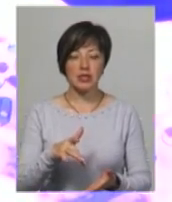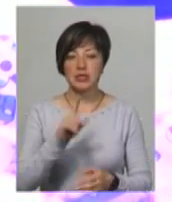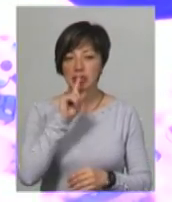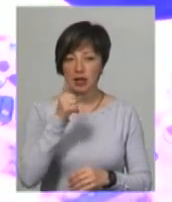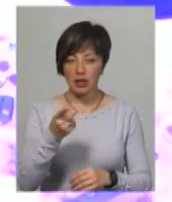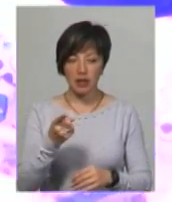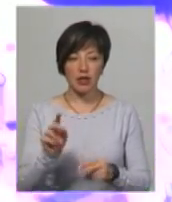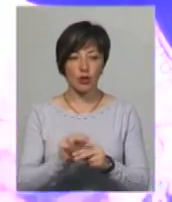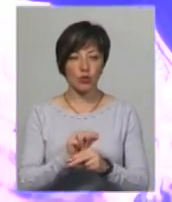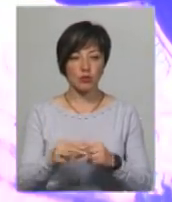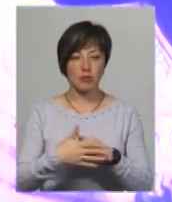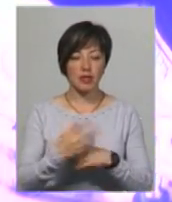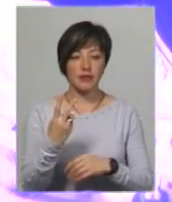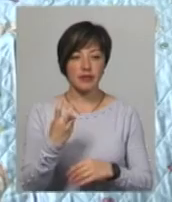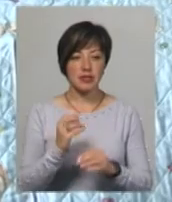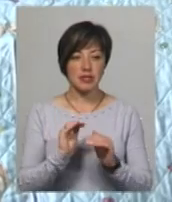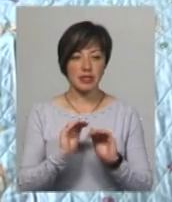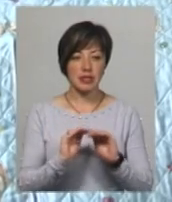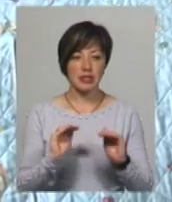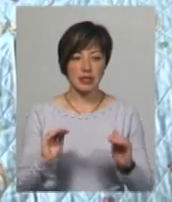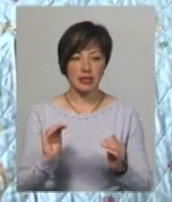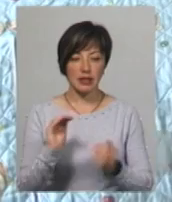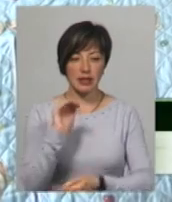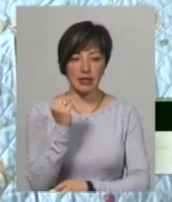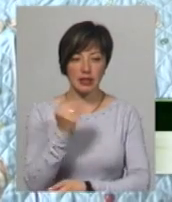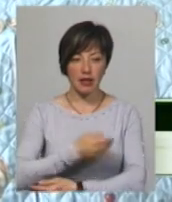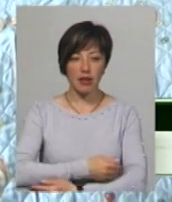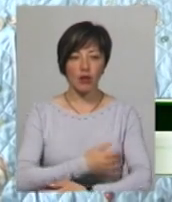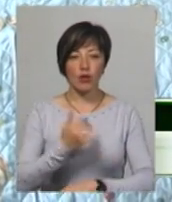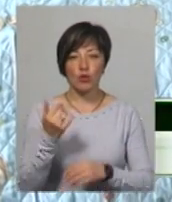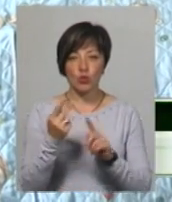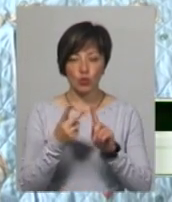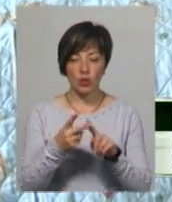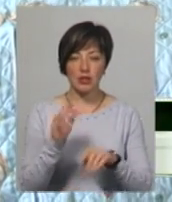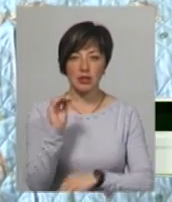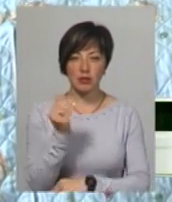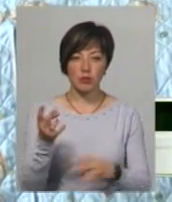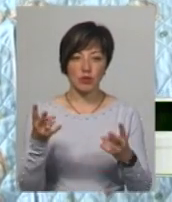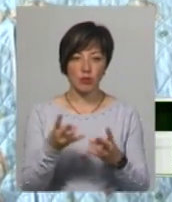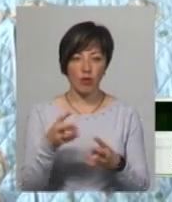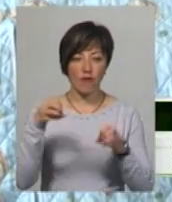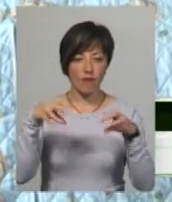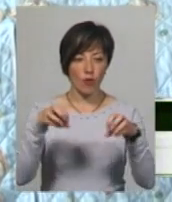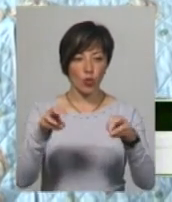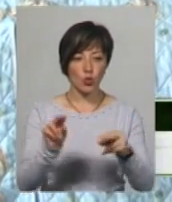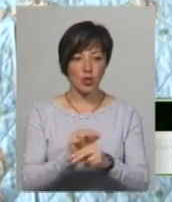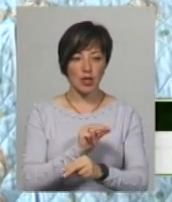у відділенні лікується близько 200 дітей. Майже кожна друга дитина в нашому відділенні потребує фототерапії, так